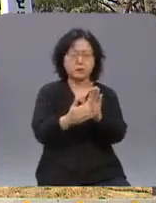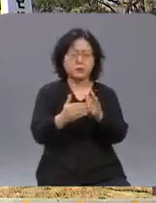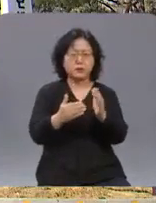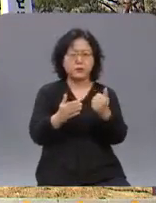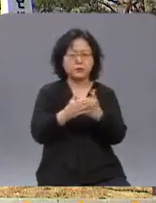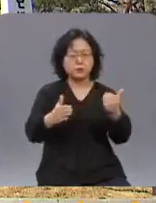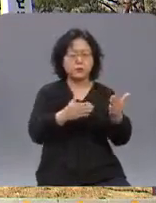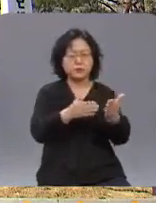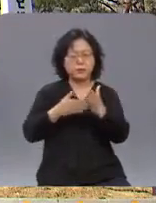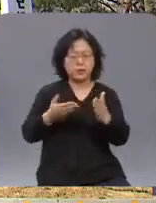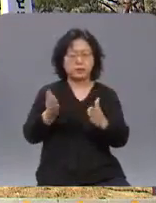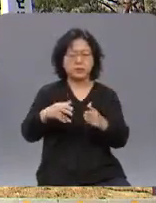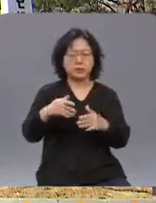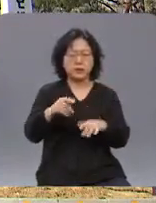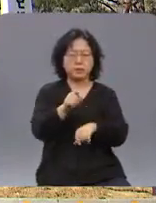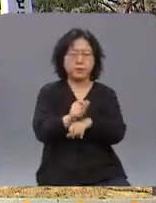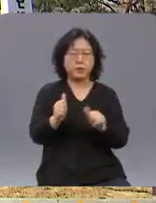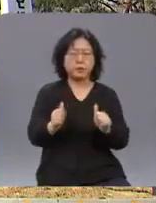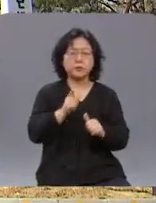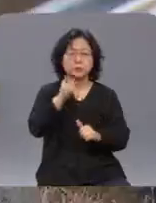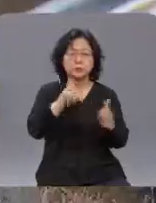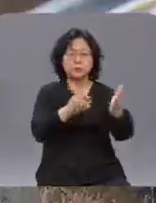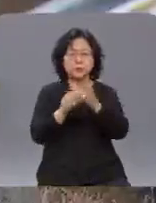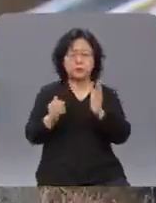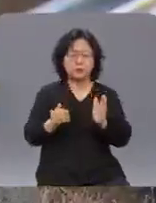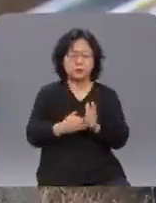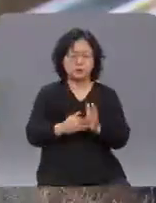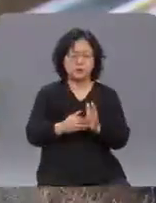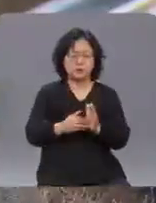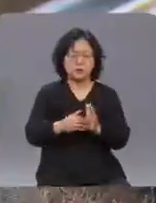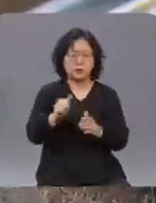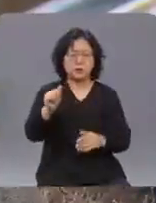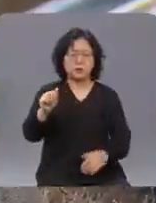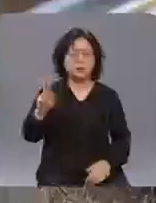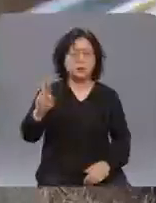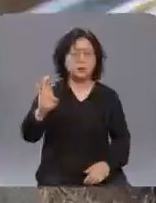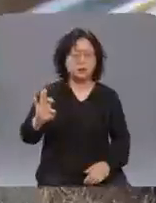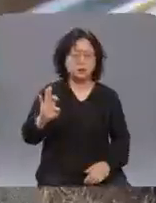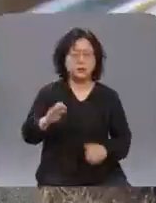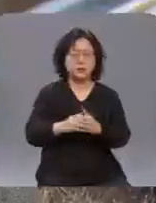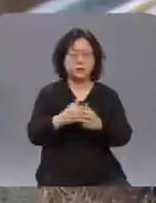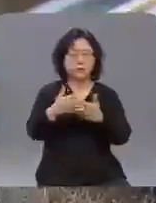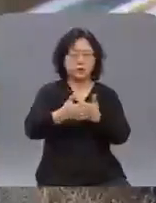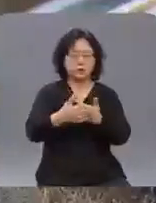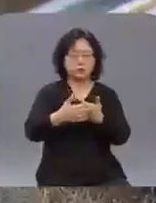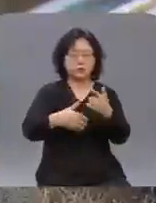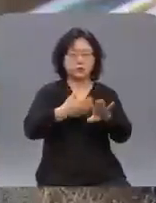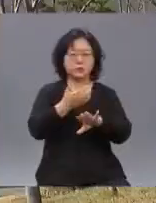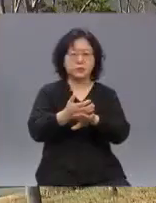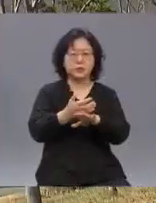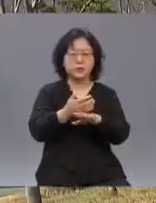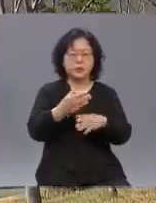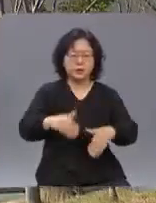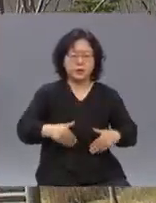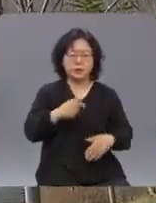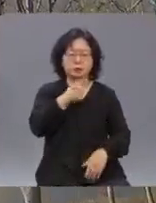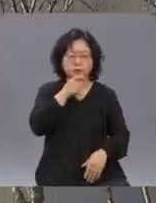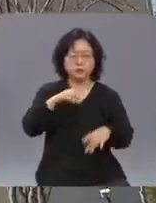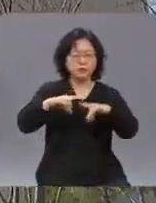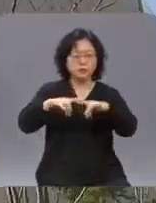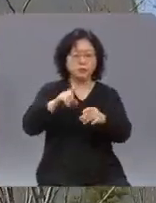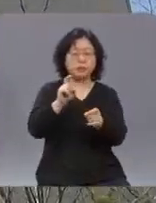1심 행정소송에서 패소했습니다 나주 srf 열병합발전소는 나주혁신도시의 온수와 전기를